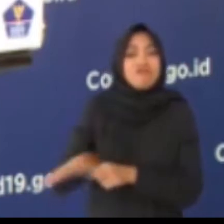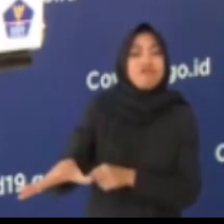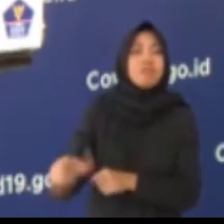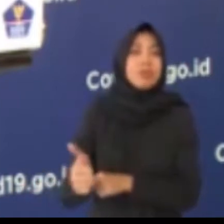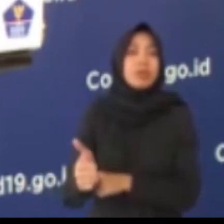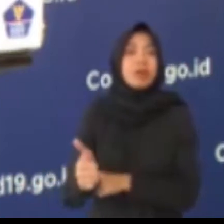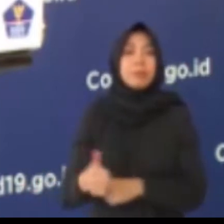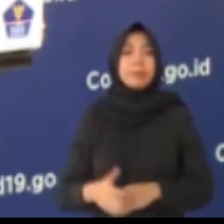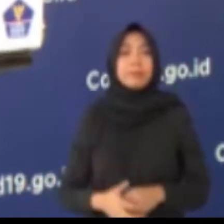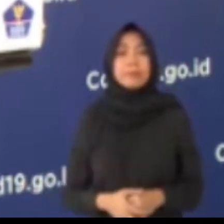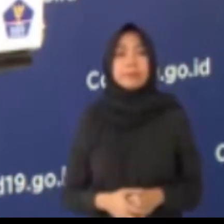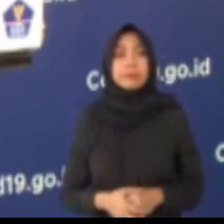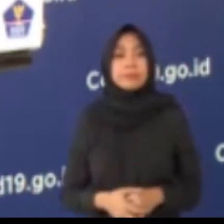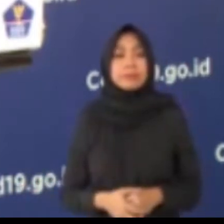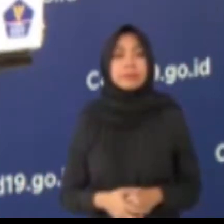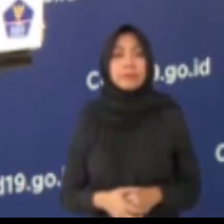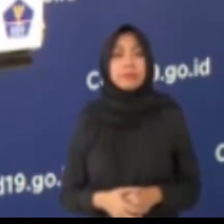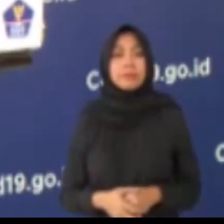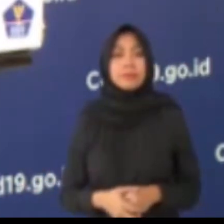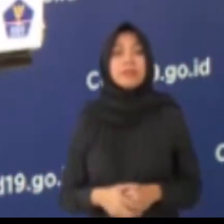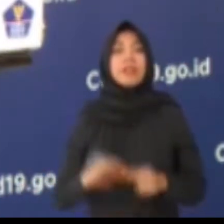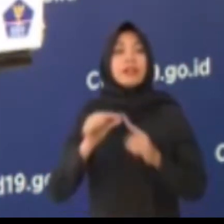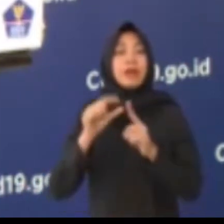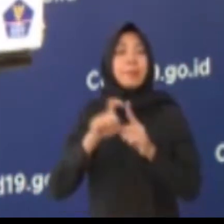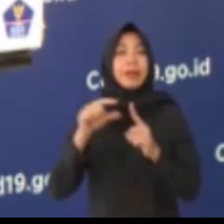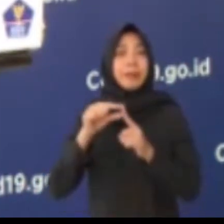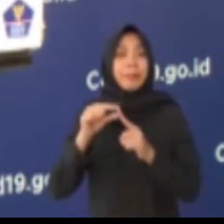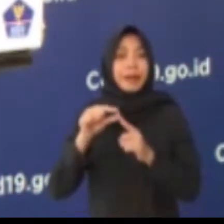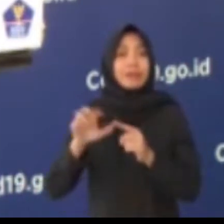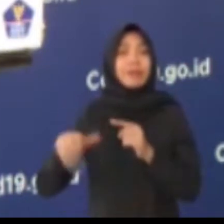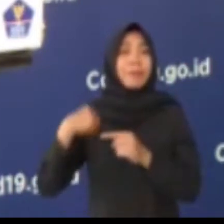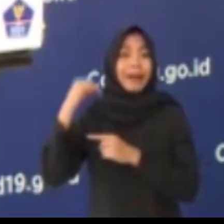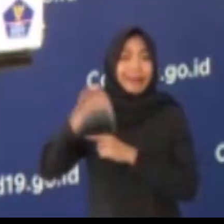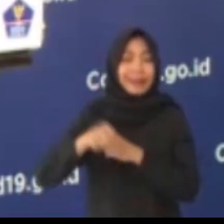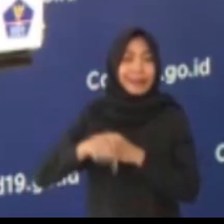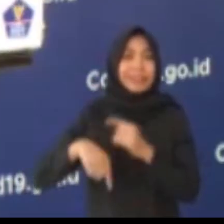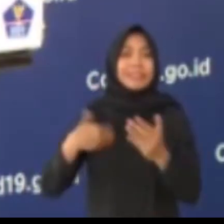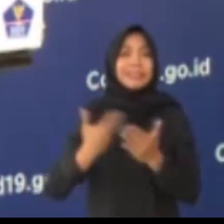hai pasien dalam pengawasan Sampai dengan saat ini atau 10482